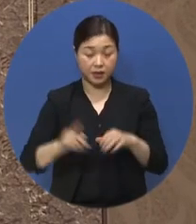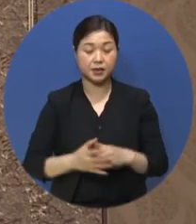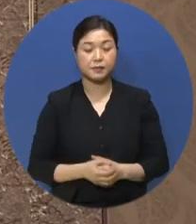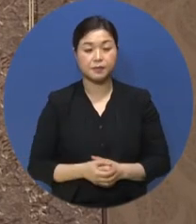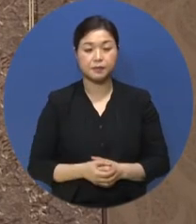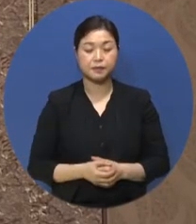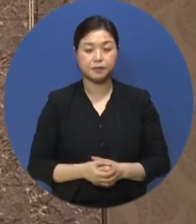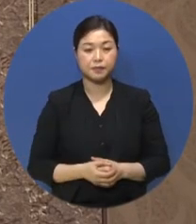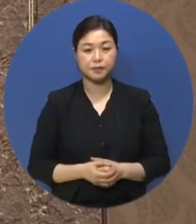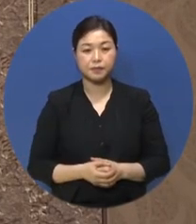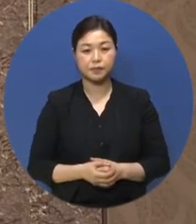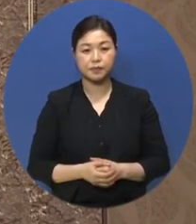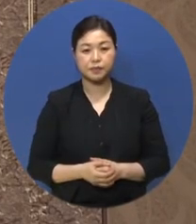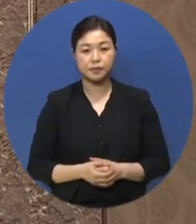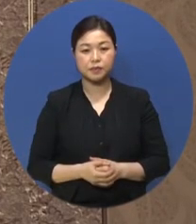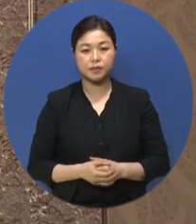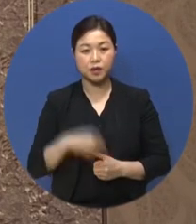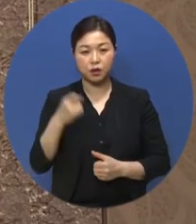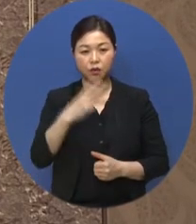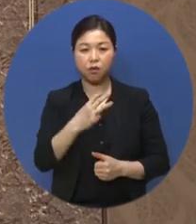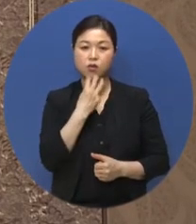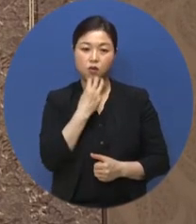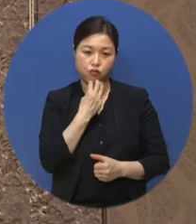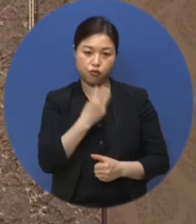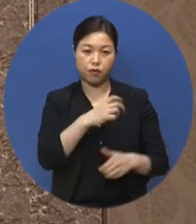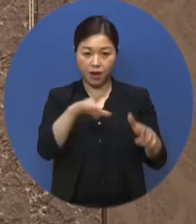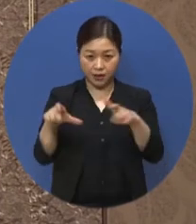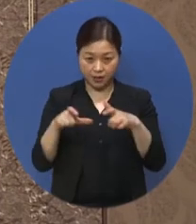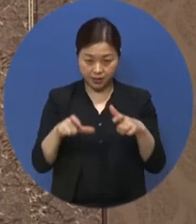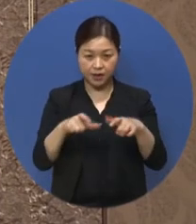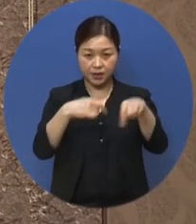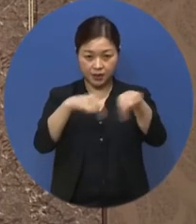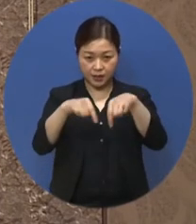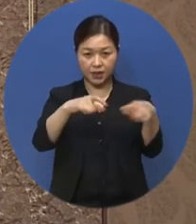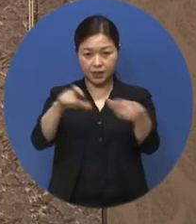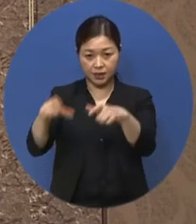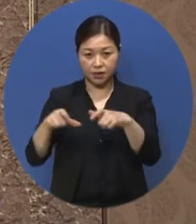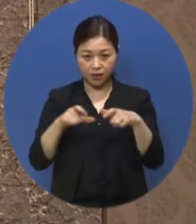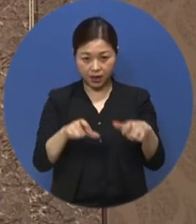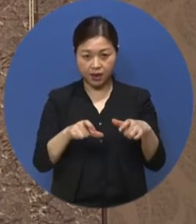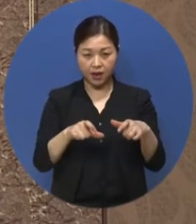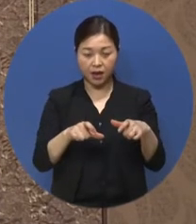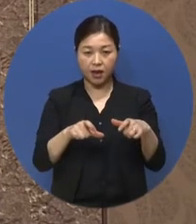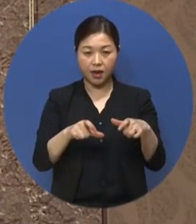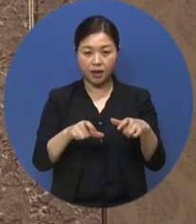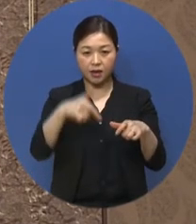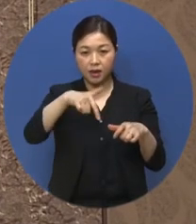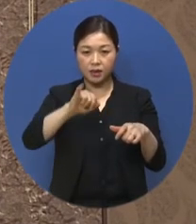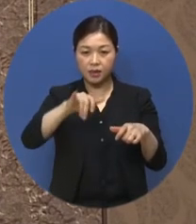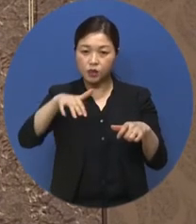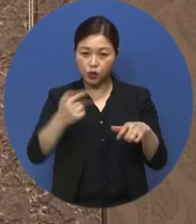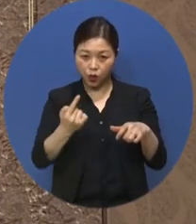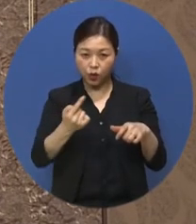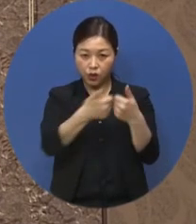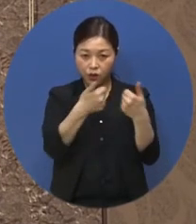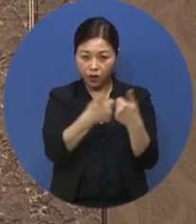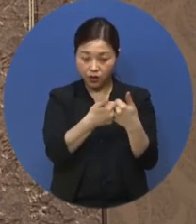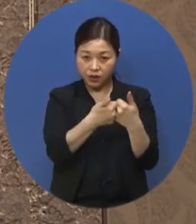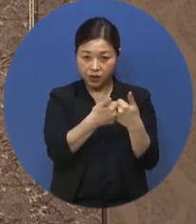2021년이니까. 네. 그리고 그 서울에는 각 지자체에 기초의원인 구의회가 있고요.